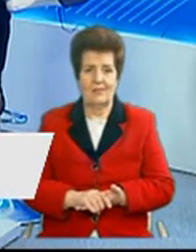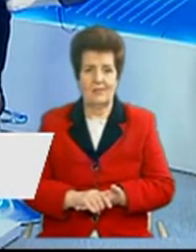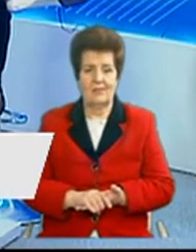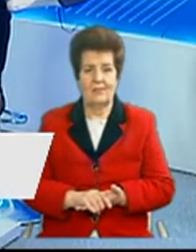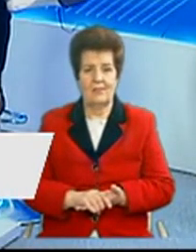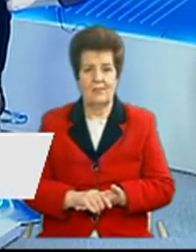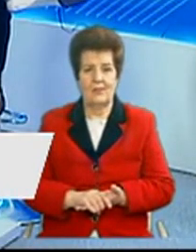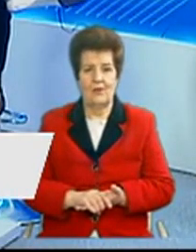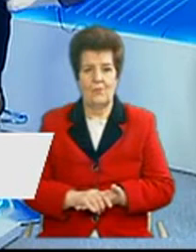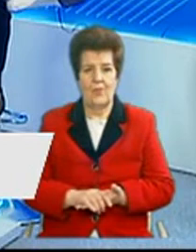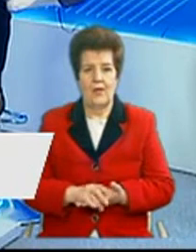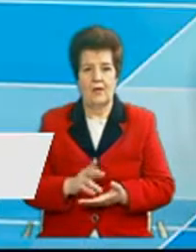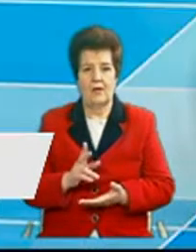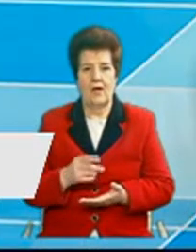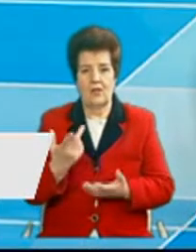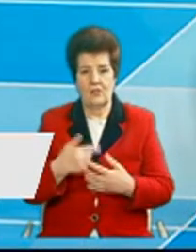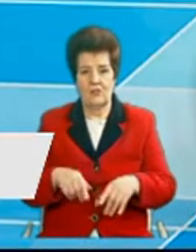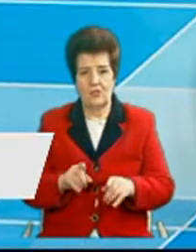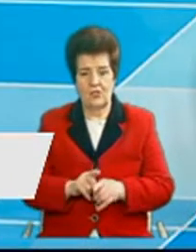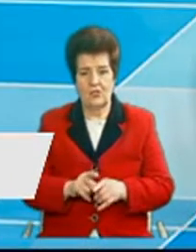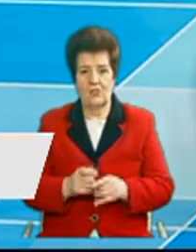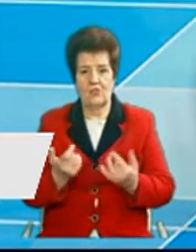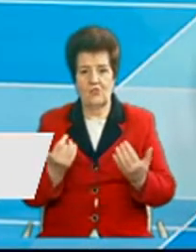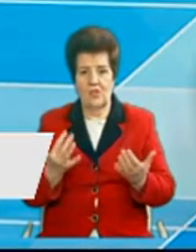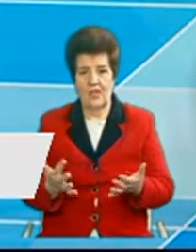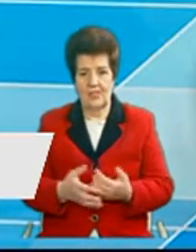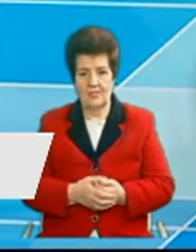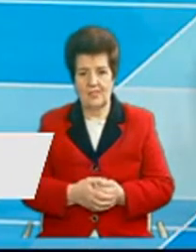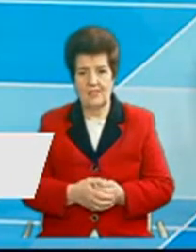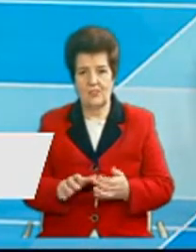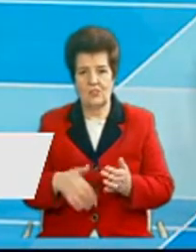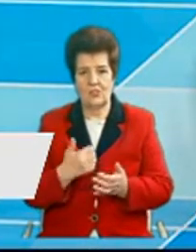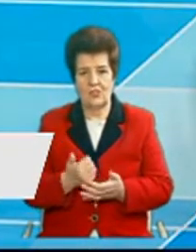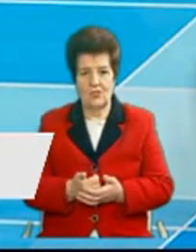Deci, cumva tot aceeași cerință, nu? Un șef de stat care,